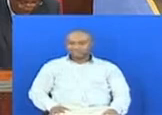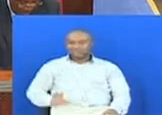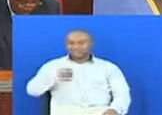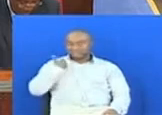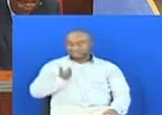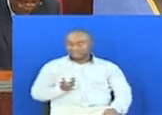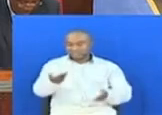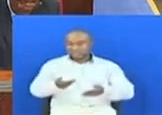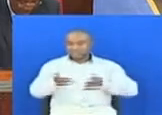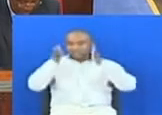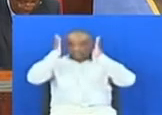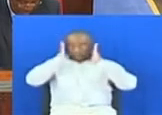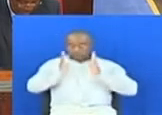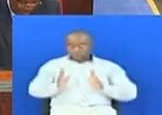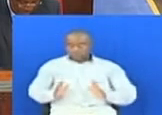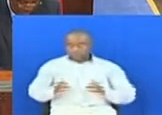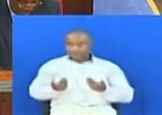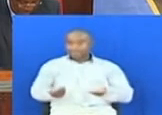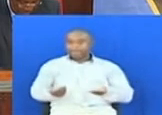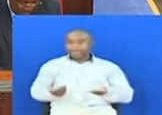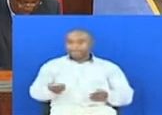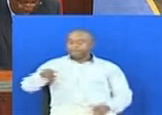Emmanuel Papian,